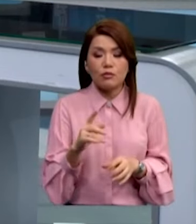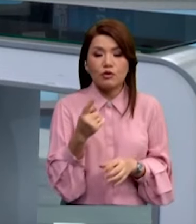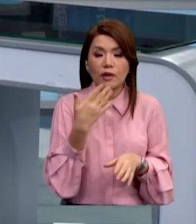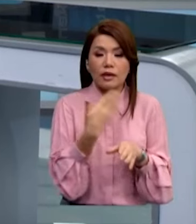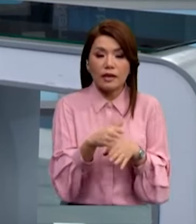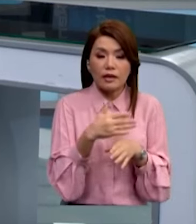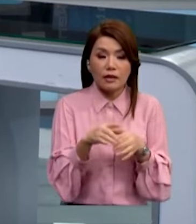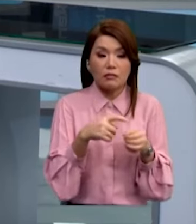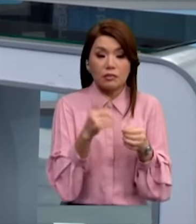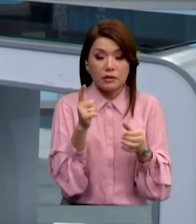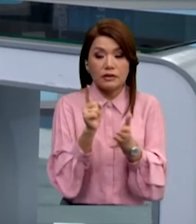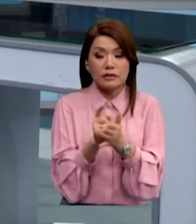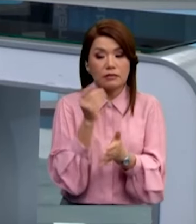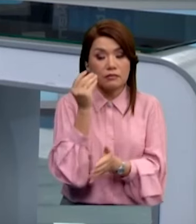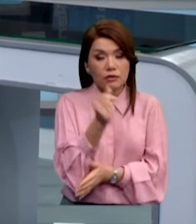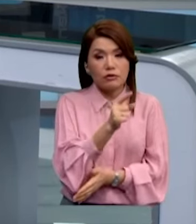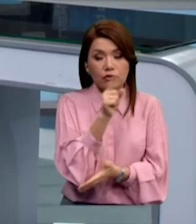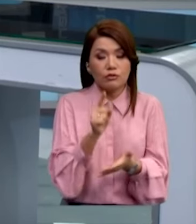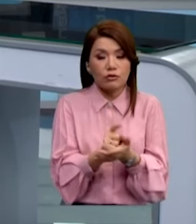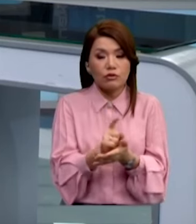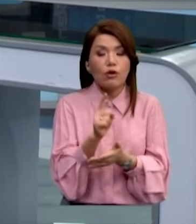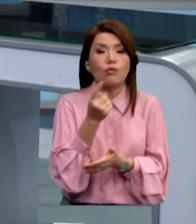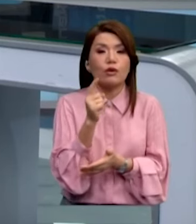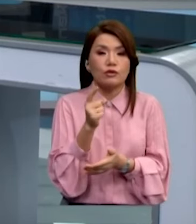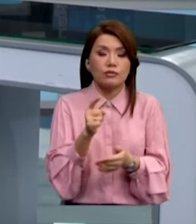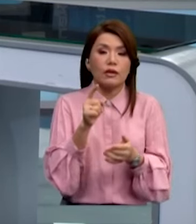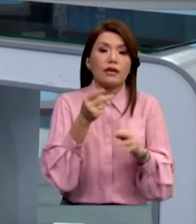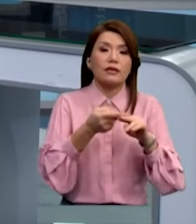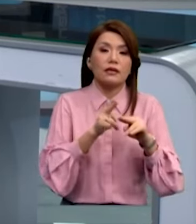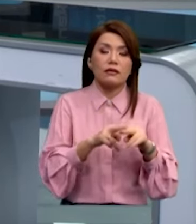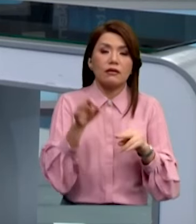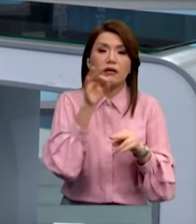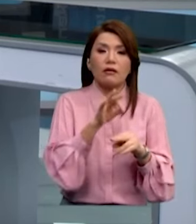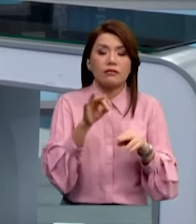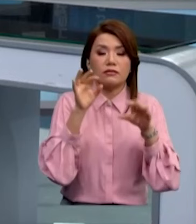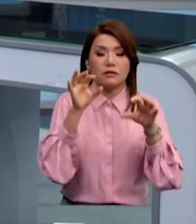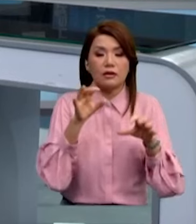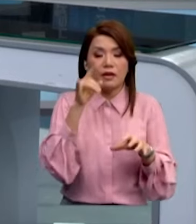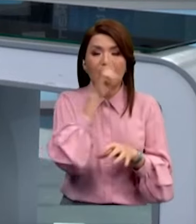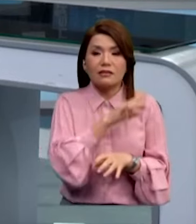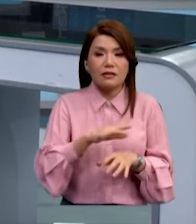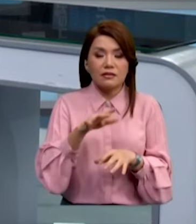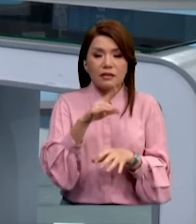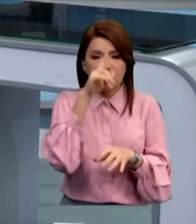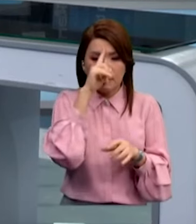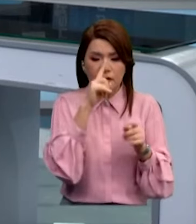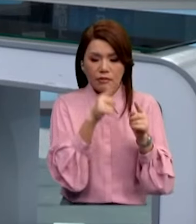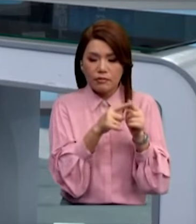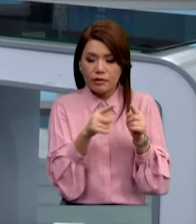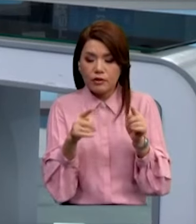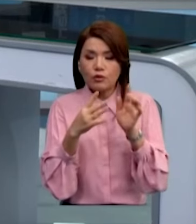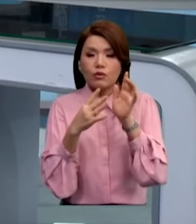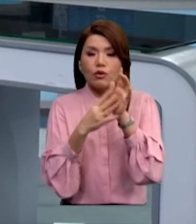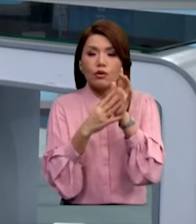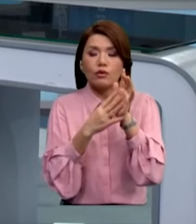есептен шығарғанда салық төлеуге мәжбүр. Неліктен бұл салықтық заң әлі қаралмай келеді? Қазақстанда мерзімі 90 күннен асып кеткен